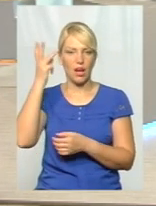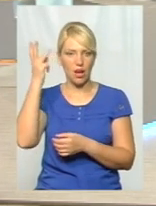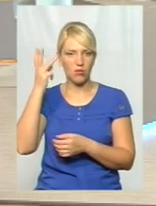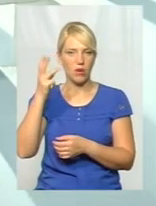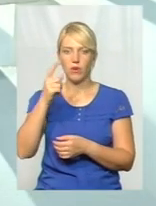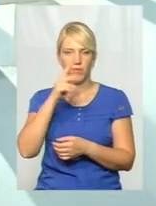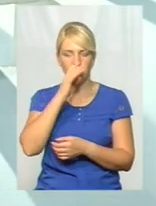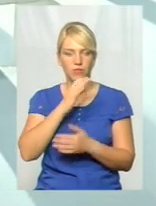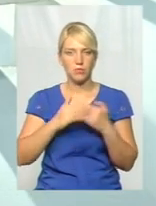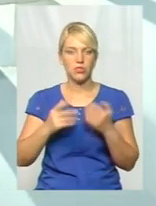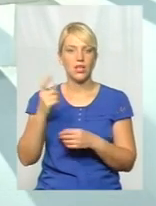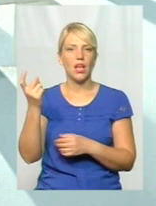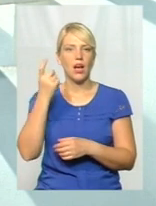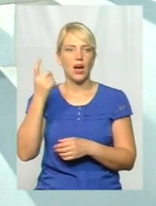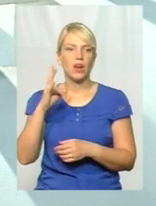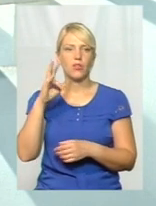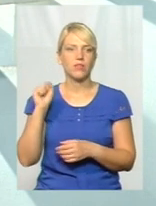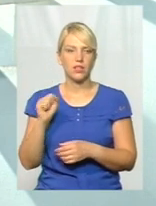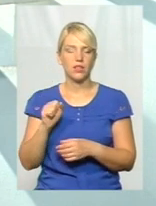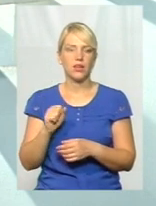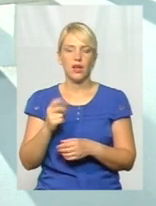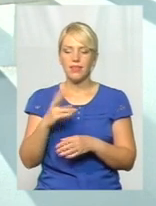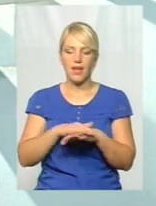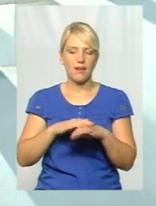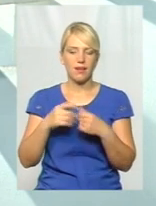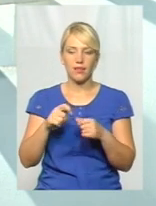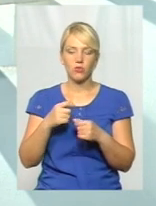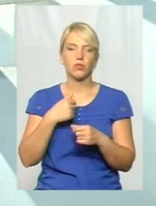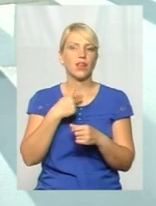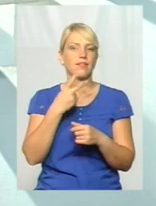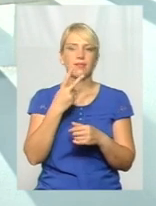але на ринку я даних ще модемів не бачив, скажімо так. Тобто